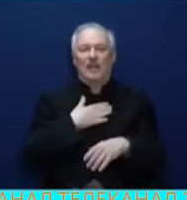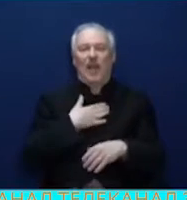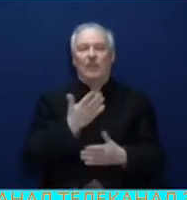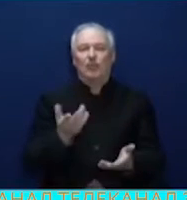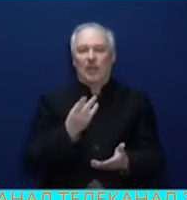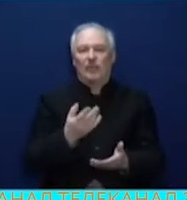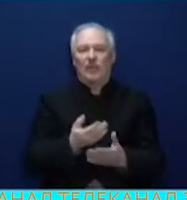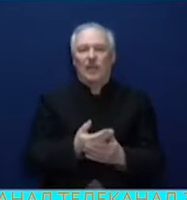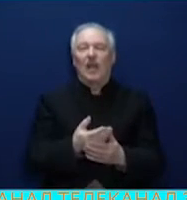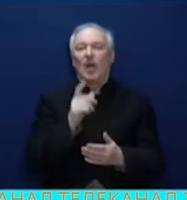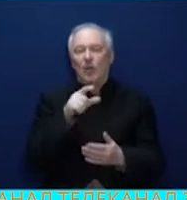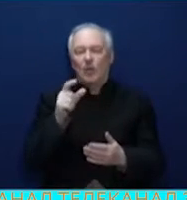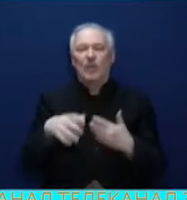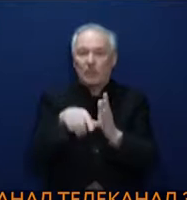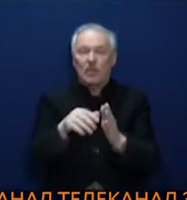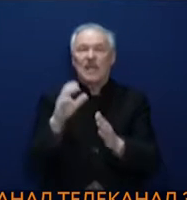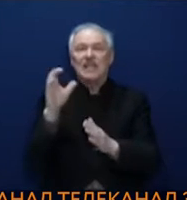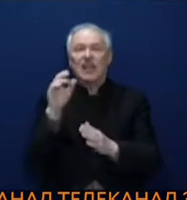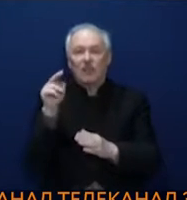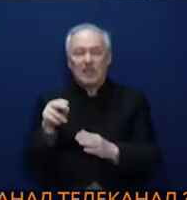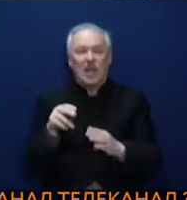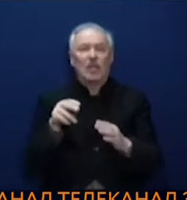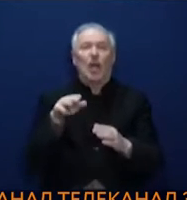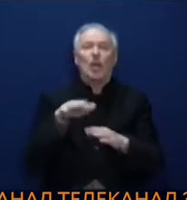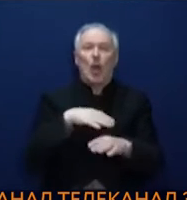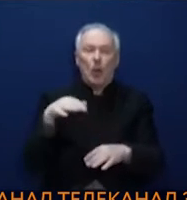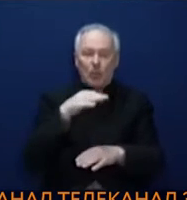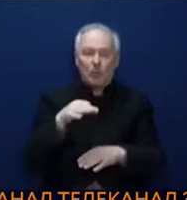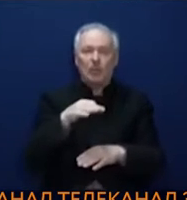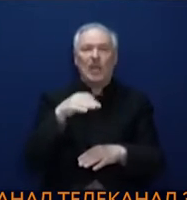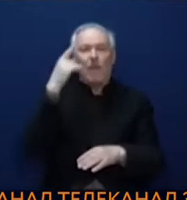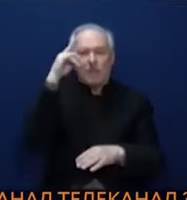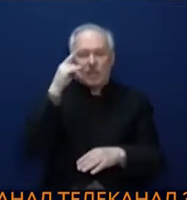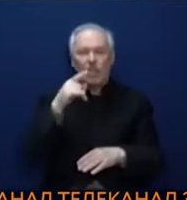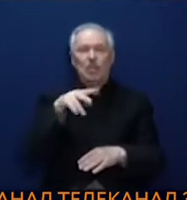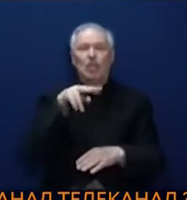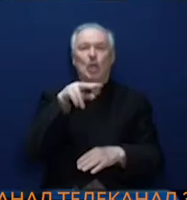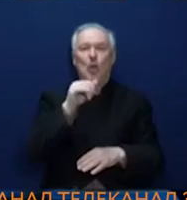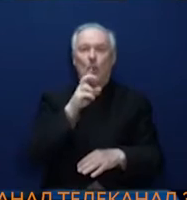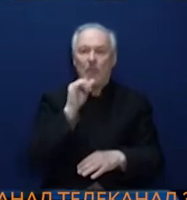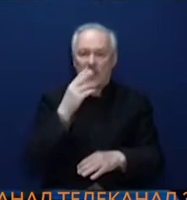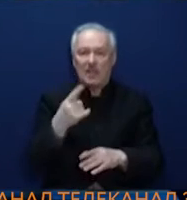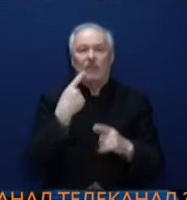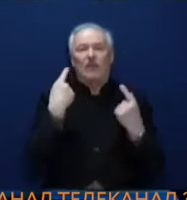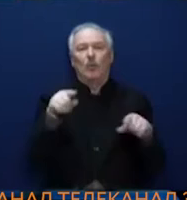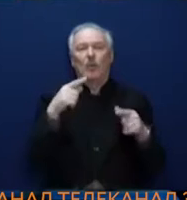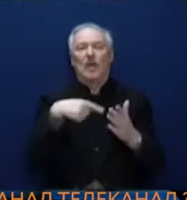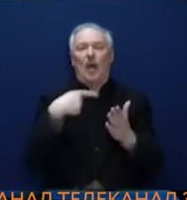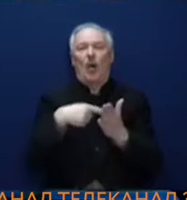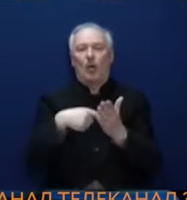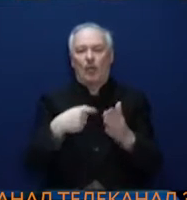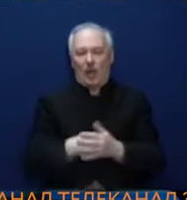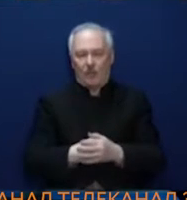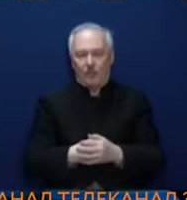посвящена теме ЖКХ. Среди приоритетных направлений работы – социальная газификация, увеличение парковок, стройка очистных сооружений, внедрение